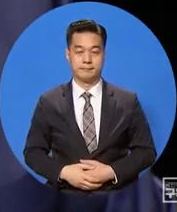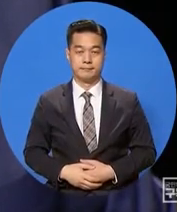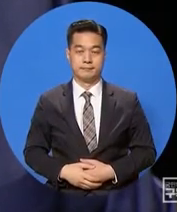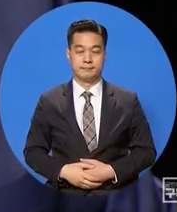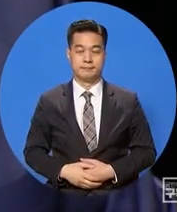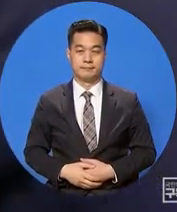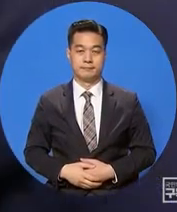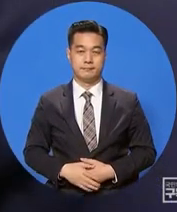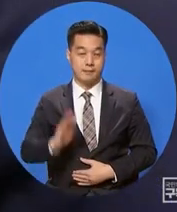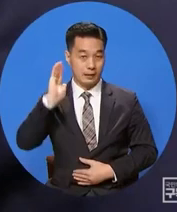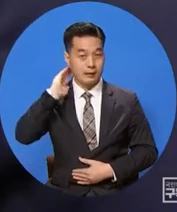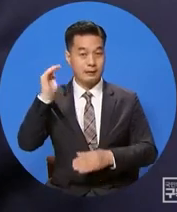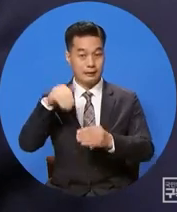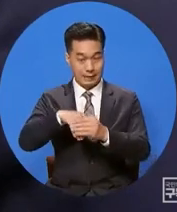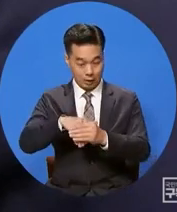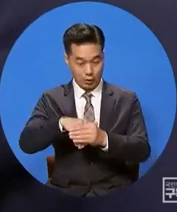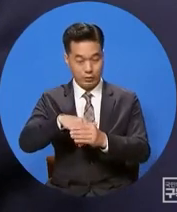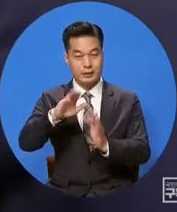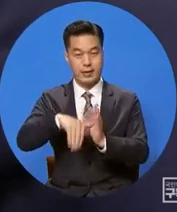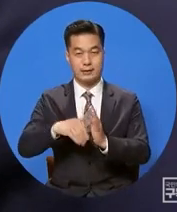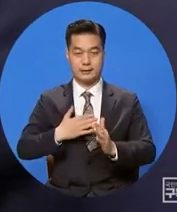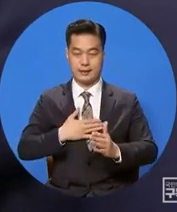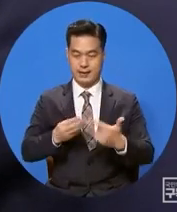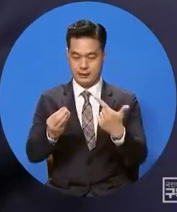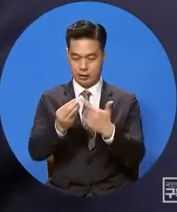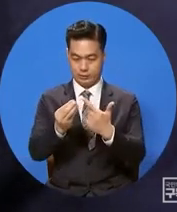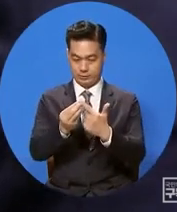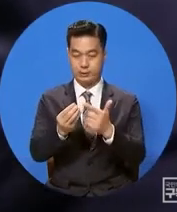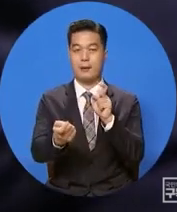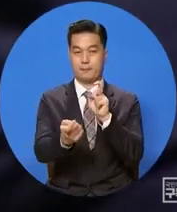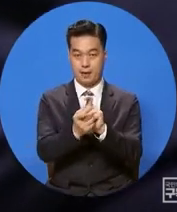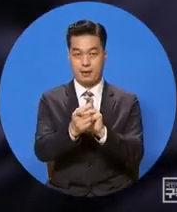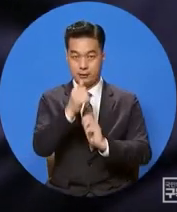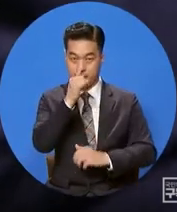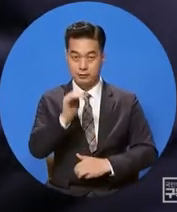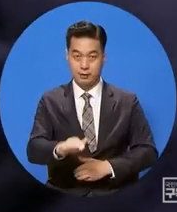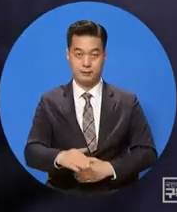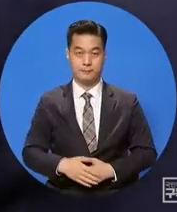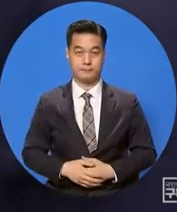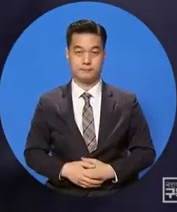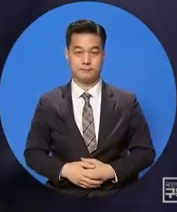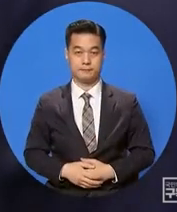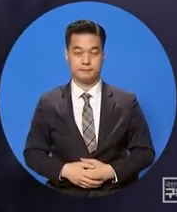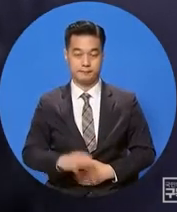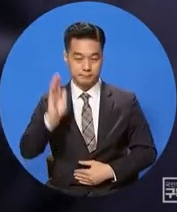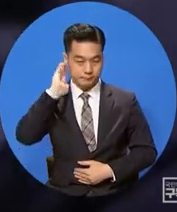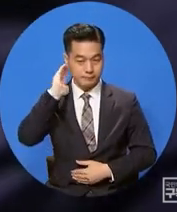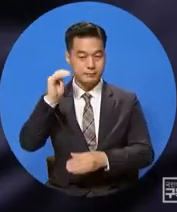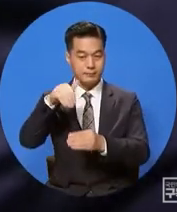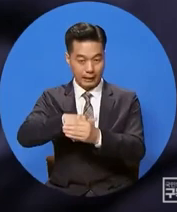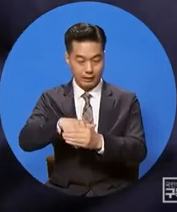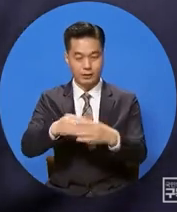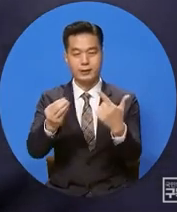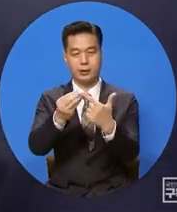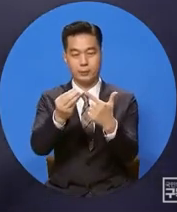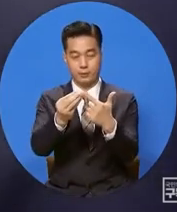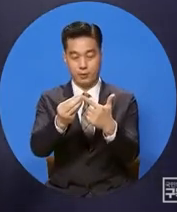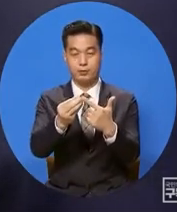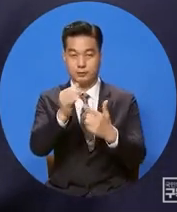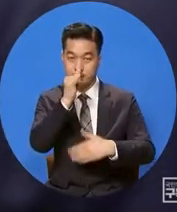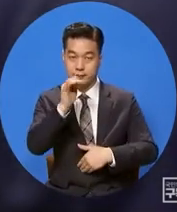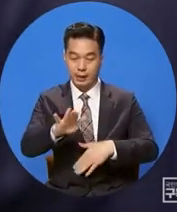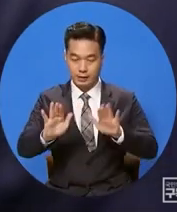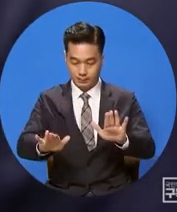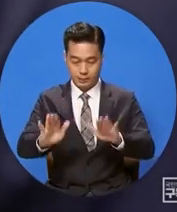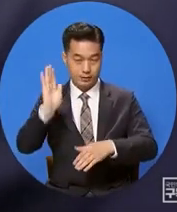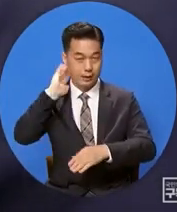사실 이 대선에서 제가 6번째 이제 네. 치러 보는 거거든요. 네. 대선을 6번 치러 보는데 이번